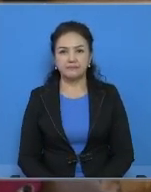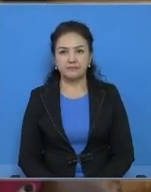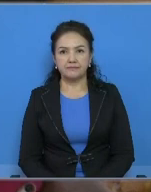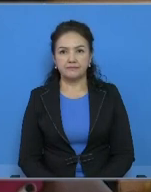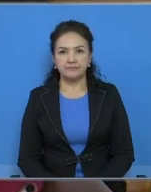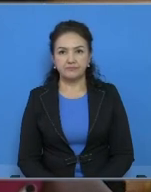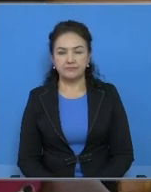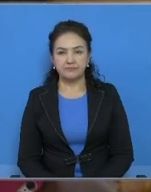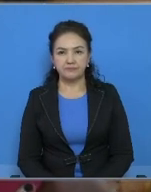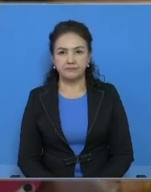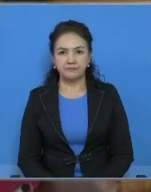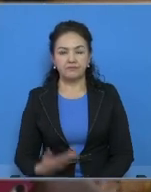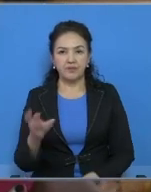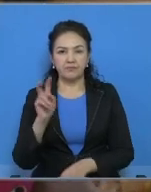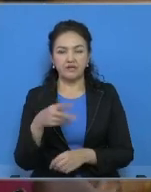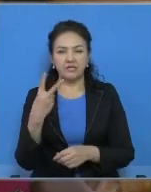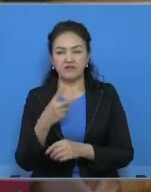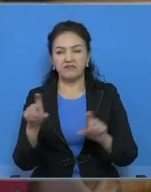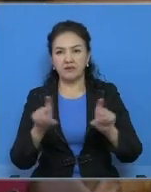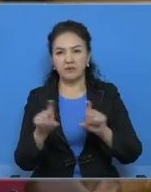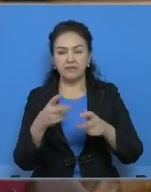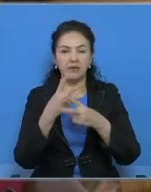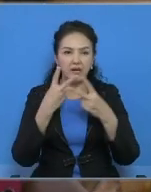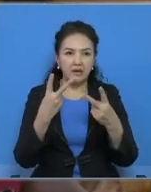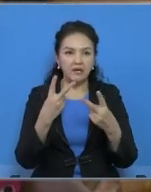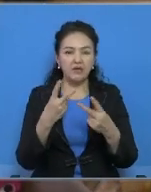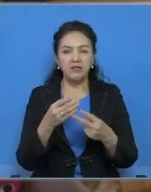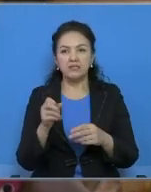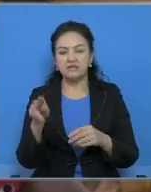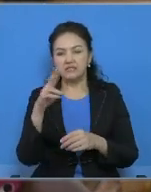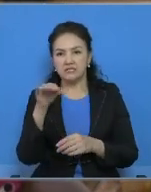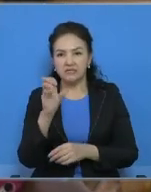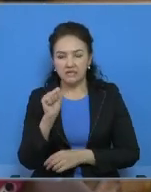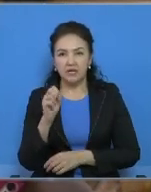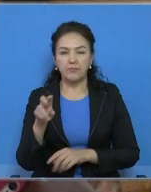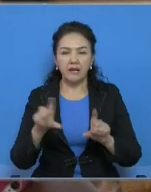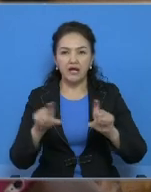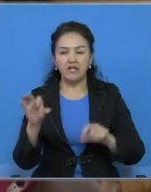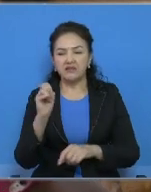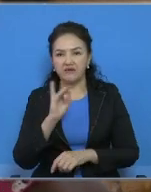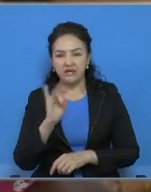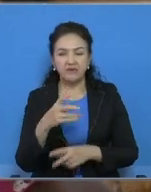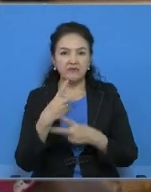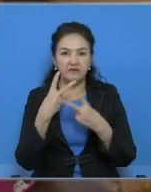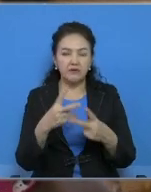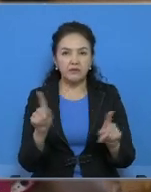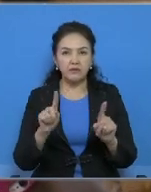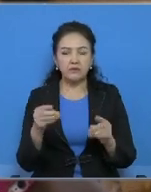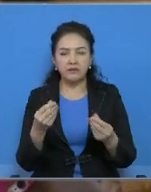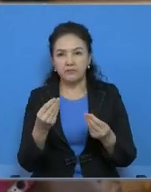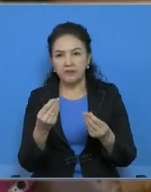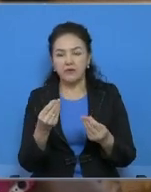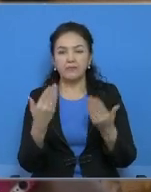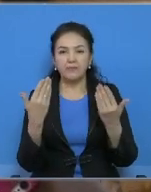и каковы результаты? Мы посетили два объекта, мы посмотрели супермаркет «Дина», мы посмотрели супермаркет «Анвар». Мы видим, что